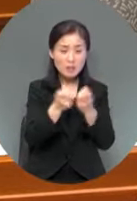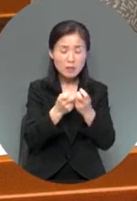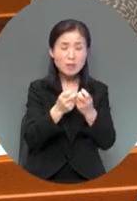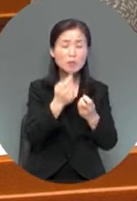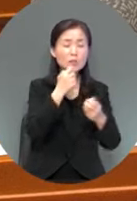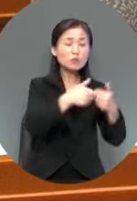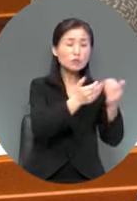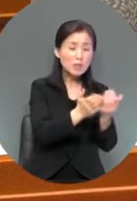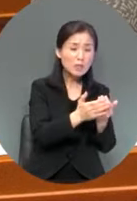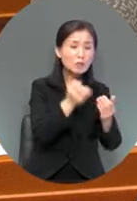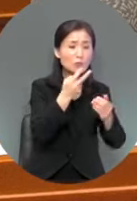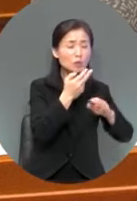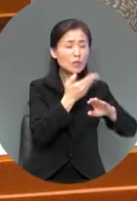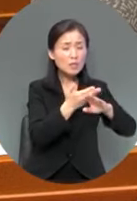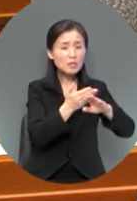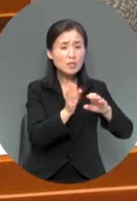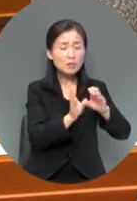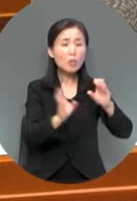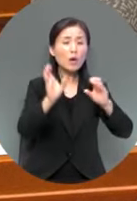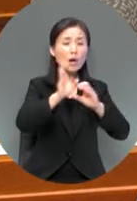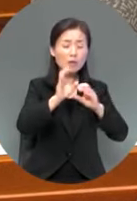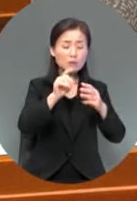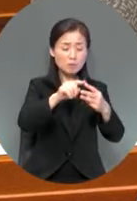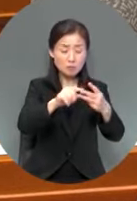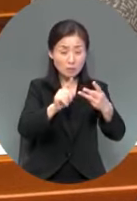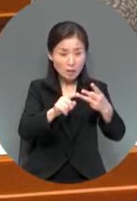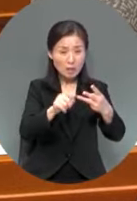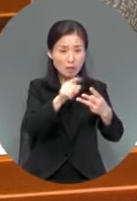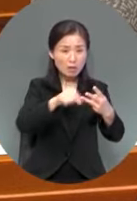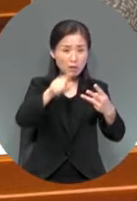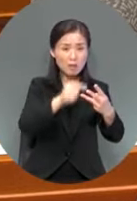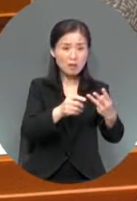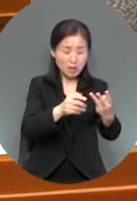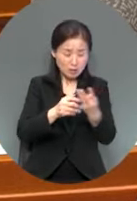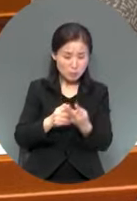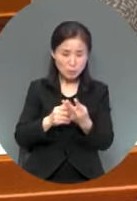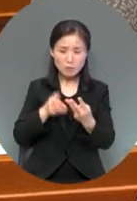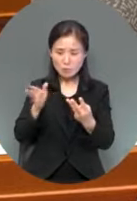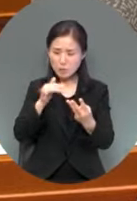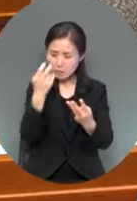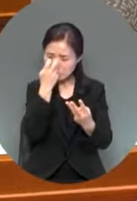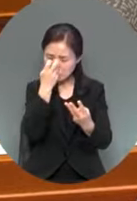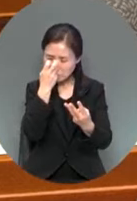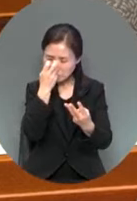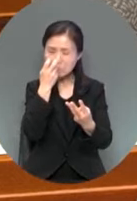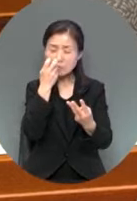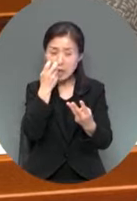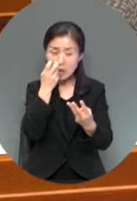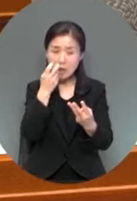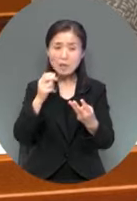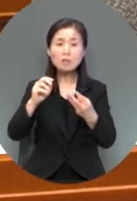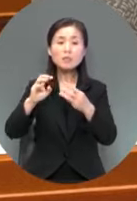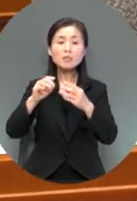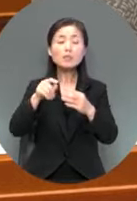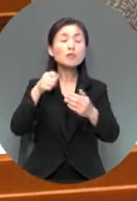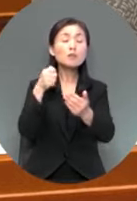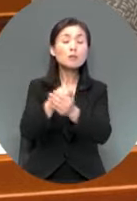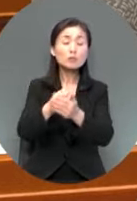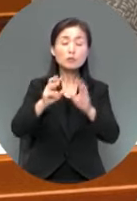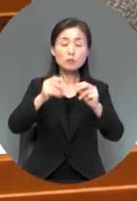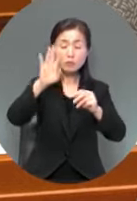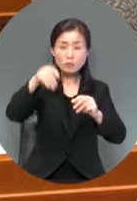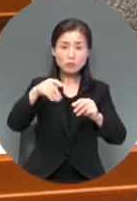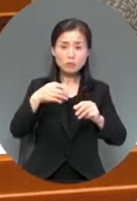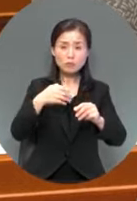다른 보안 예타안 세 개를 다 놓고 전문가 검증을 하면 그 결론에 국토부는 선입관 없이